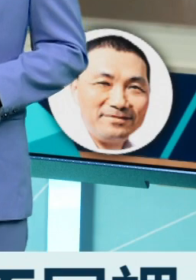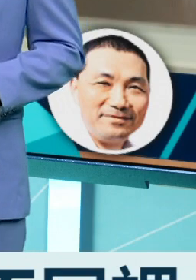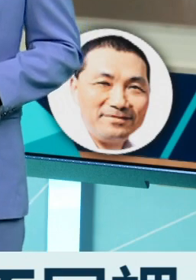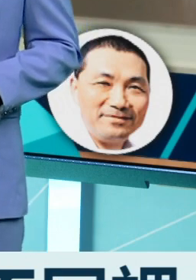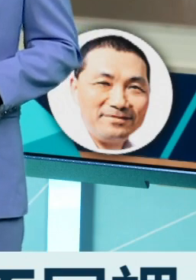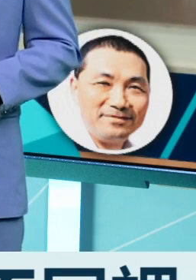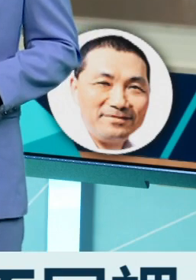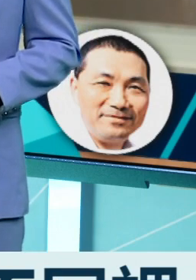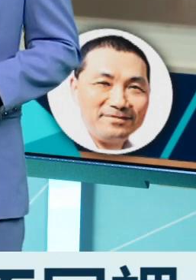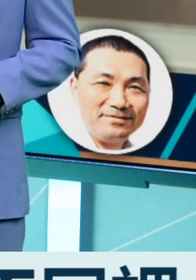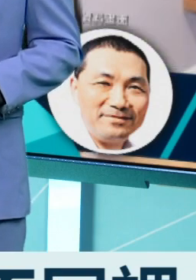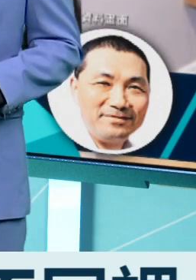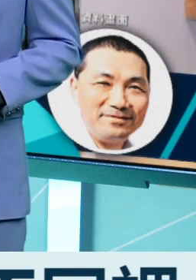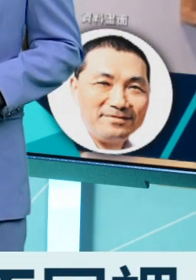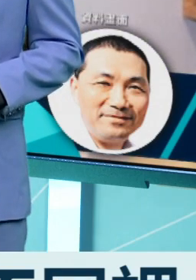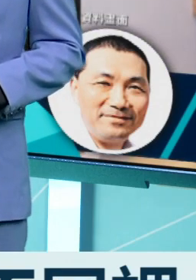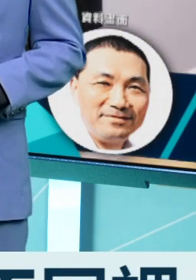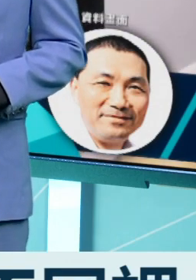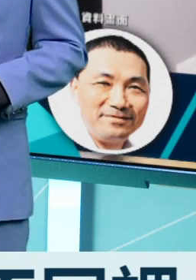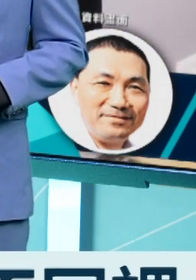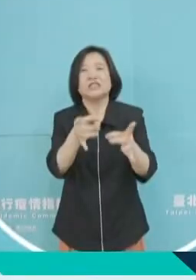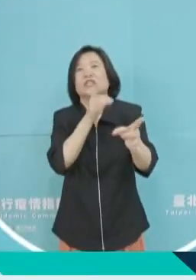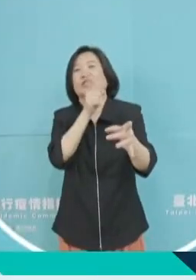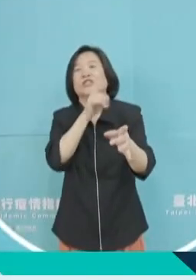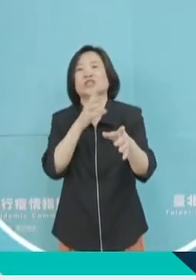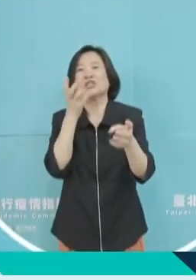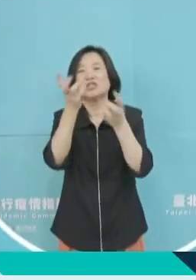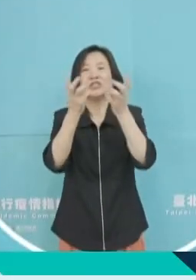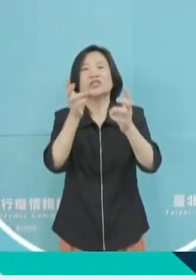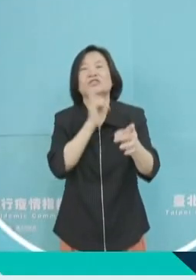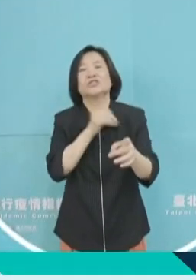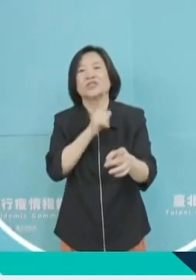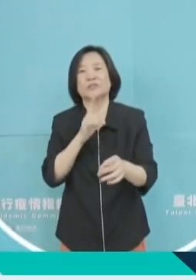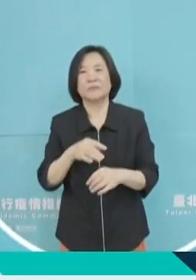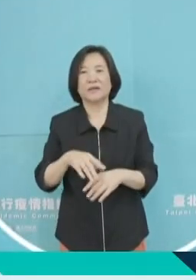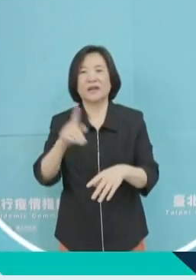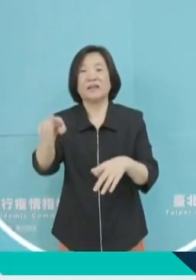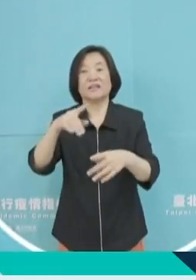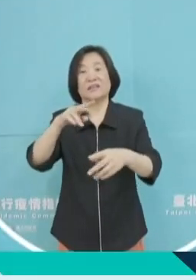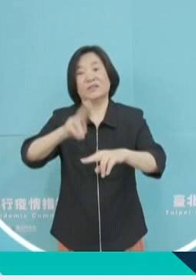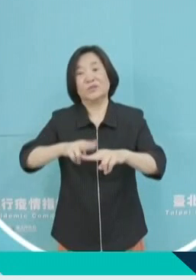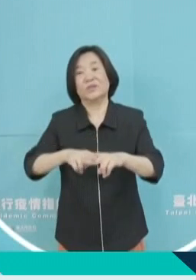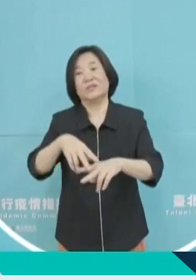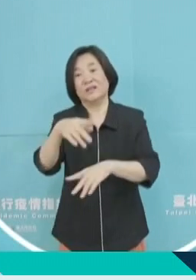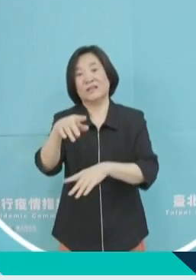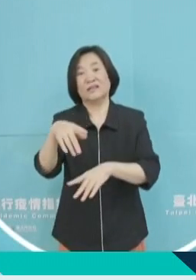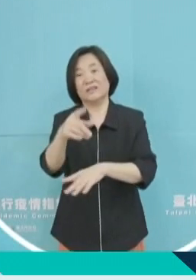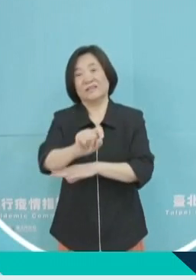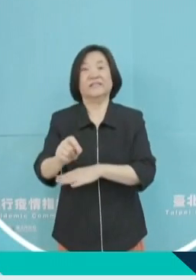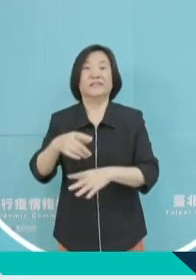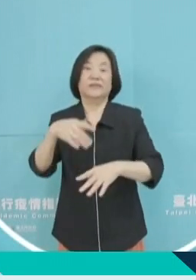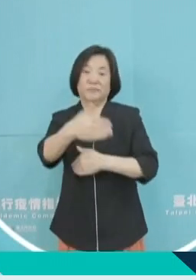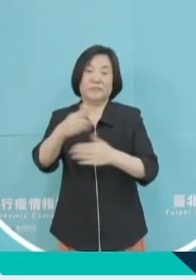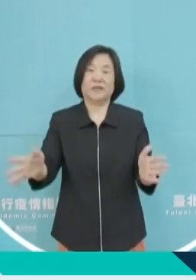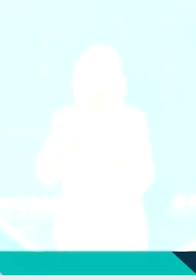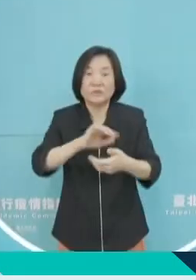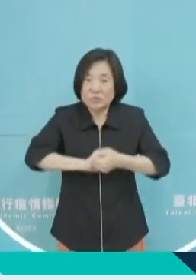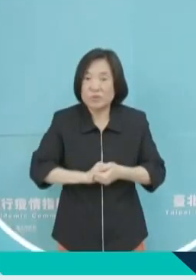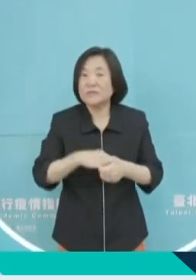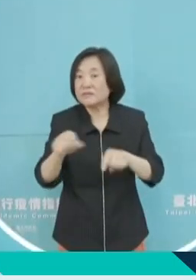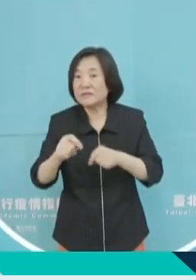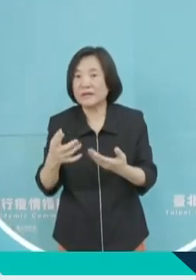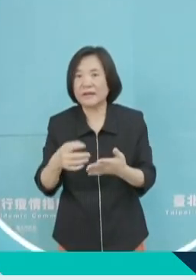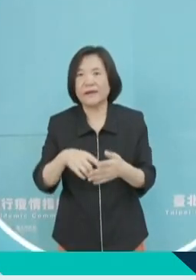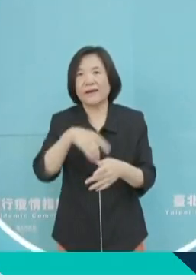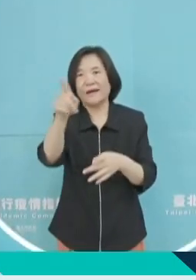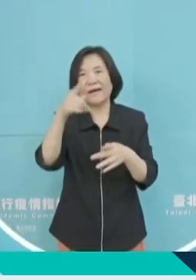来啊，还是怒气难消的。 一句话，不要坐在办公室哦，吹冷气哦，啊看报表，没